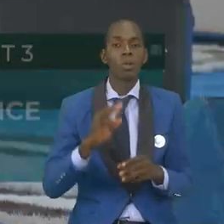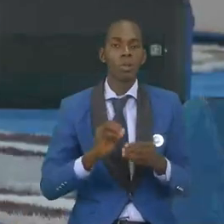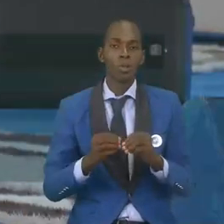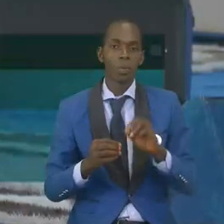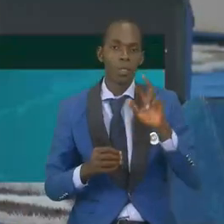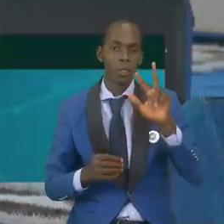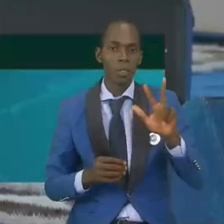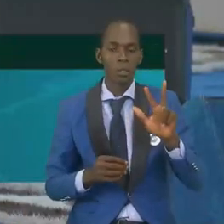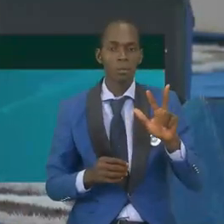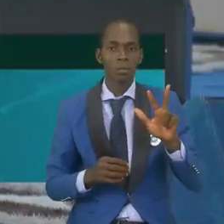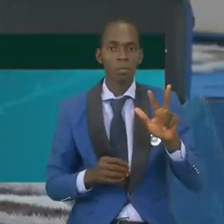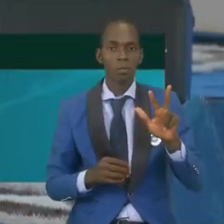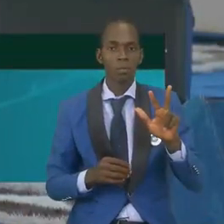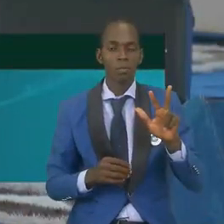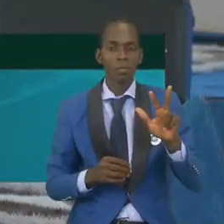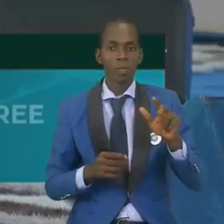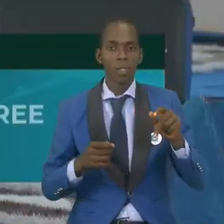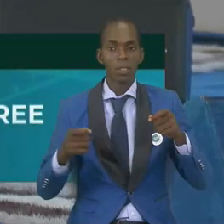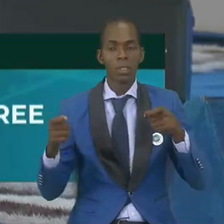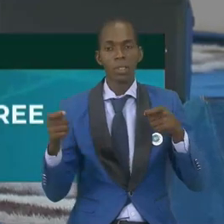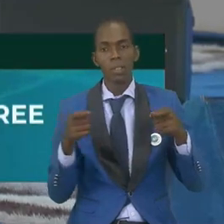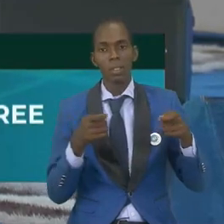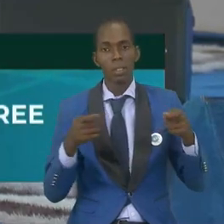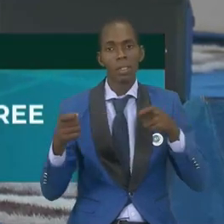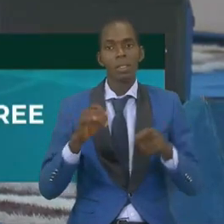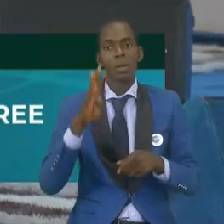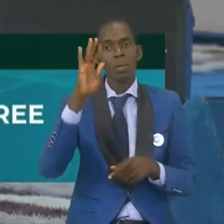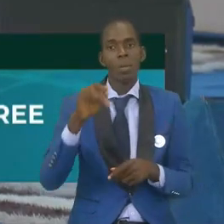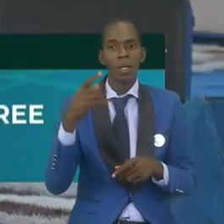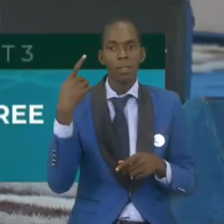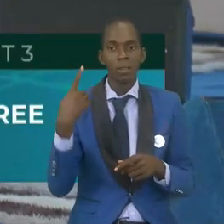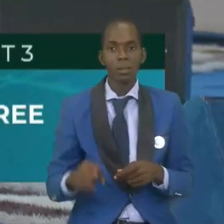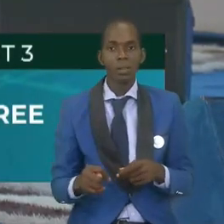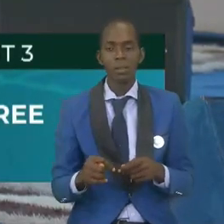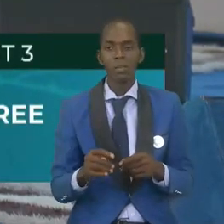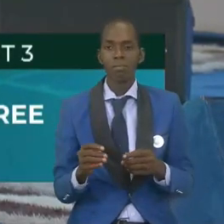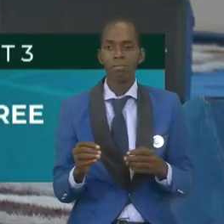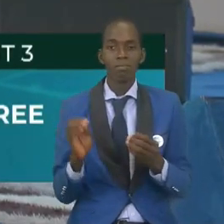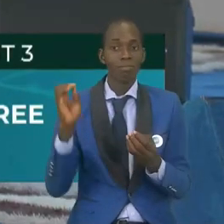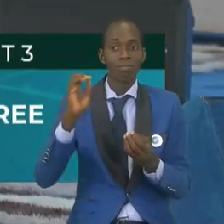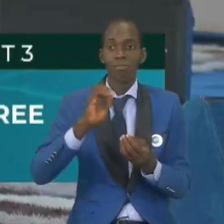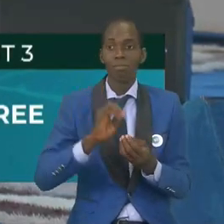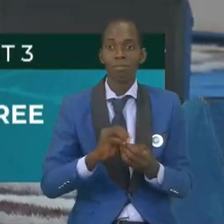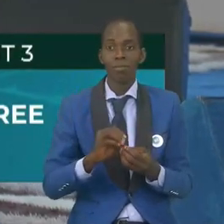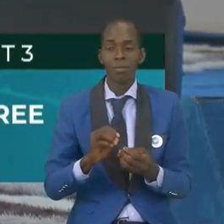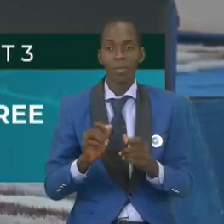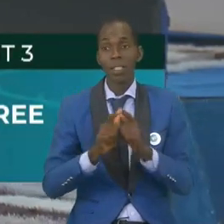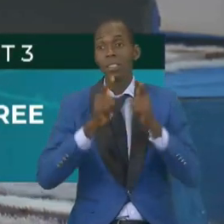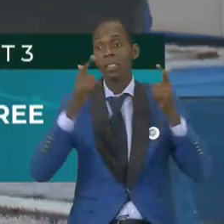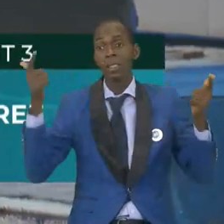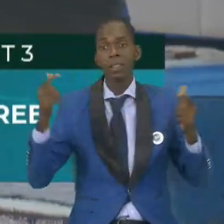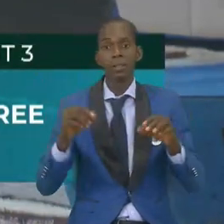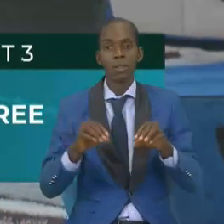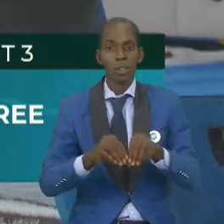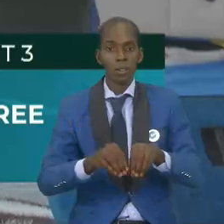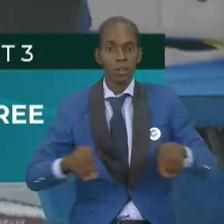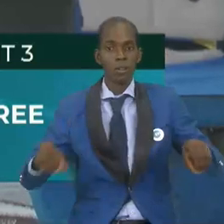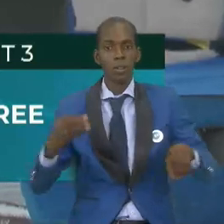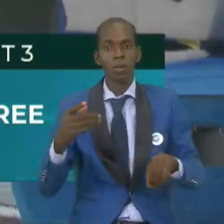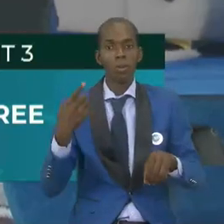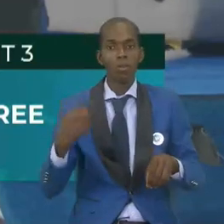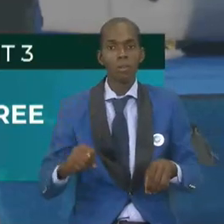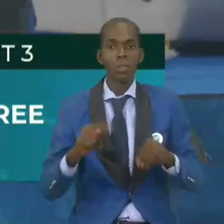de notre Dieu libérateur. Troisième élément, régner par le décret extraordinaire